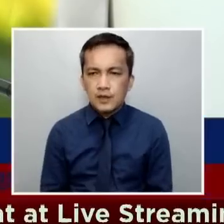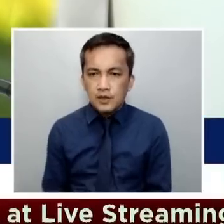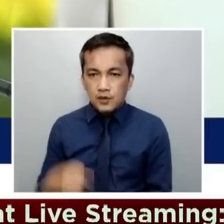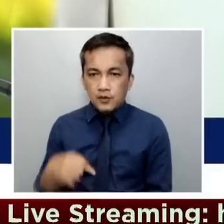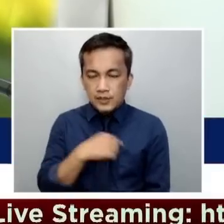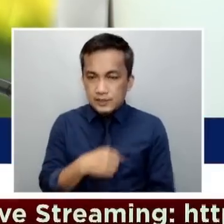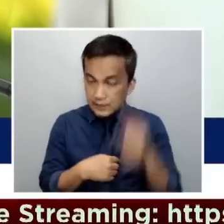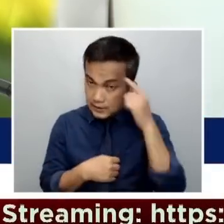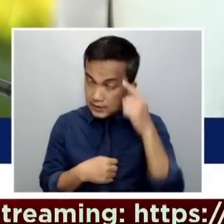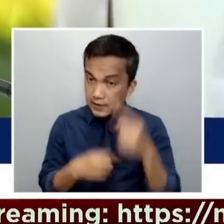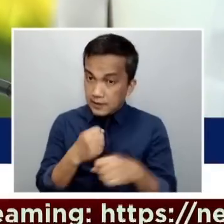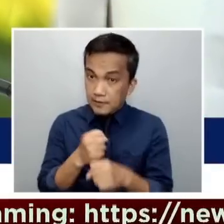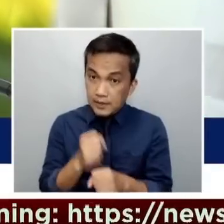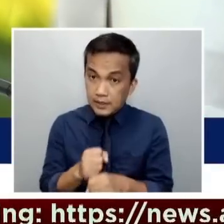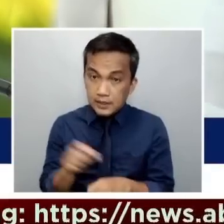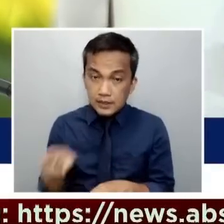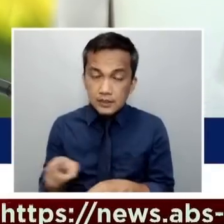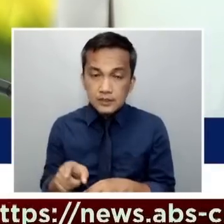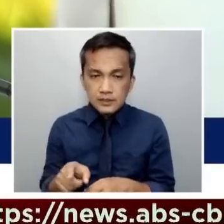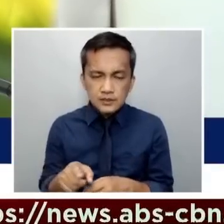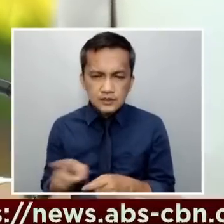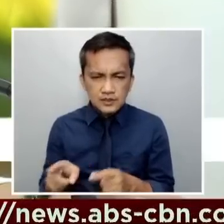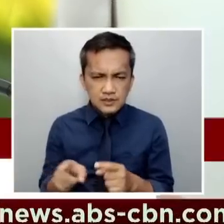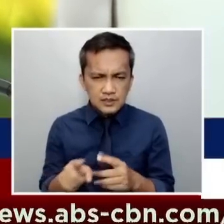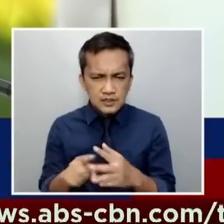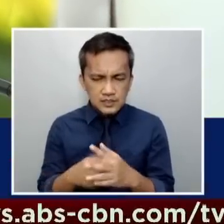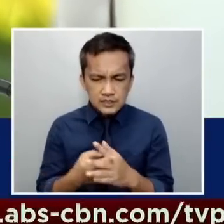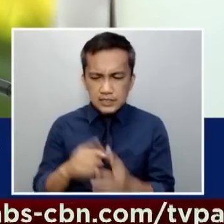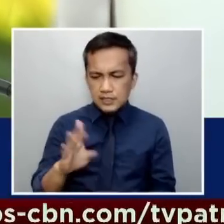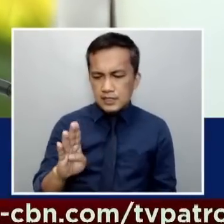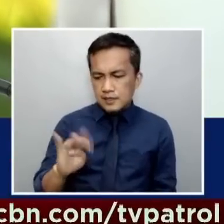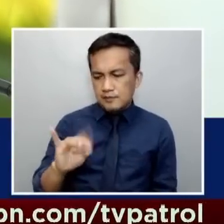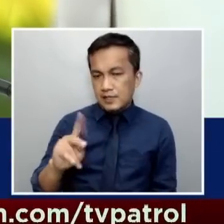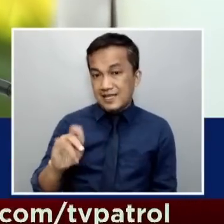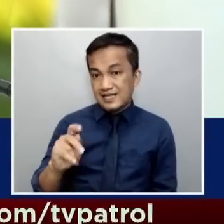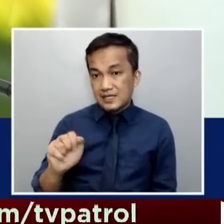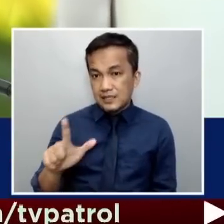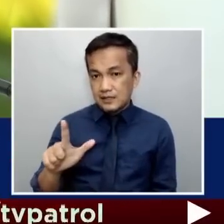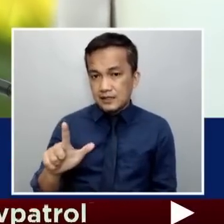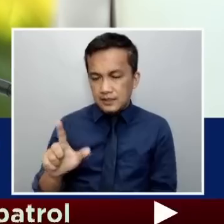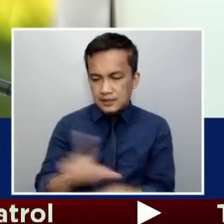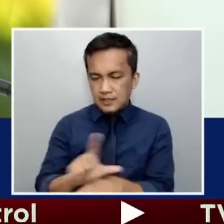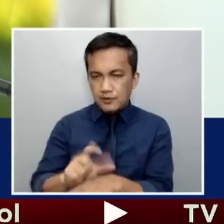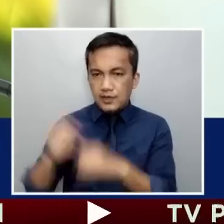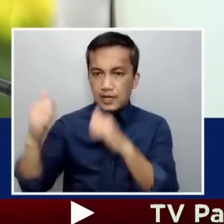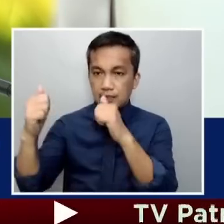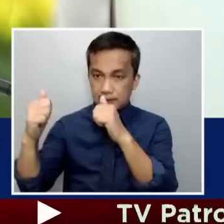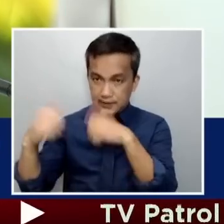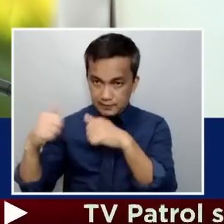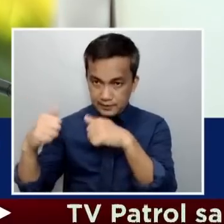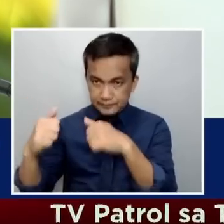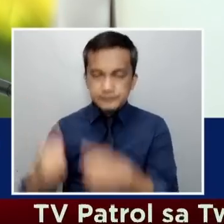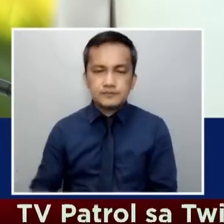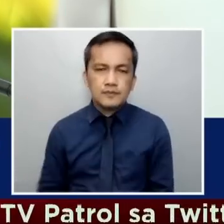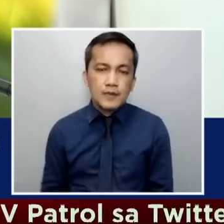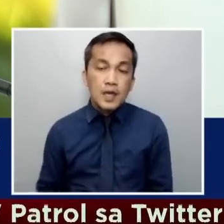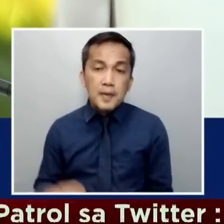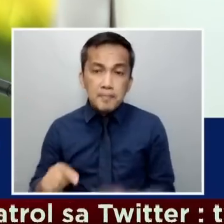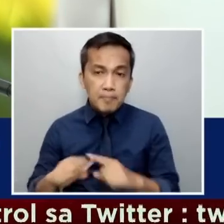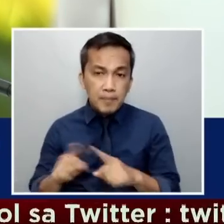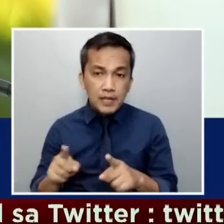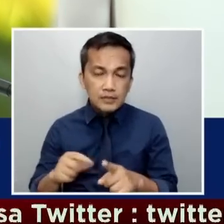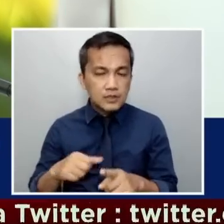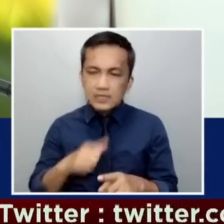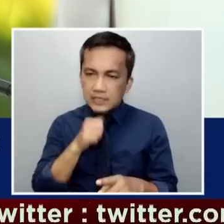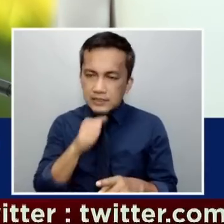it part of the bilateral labor agreement, but we are not imposing